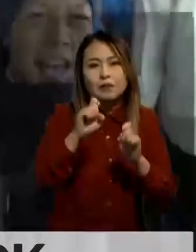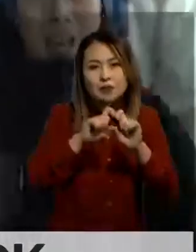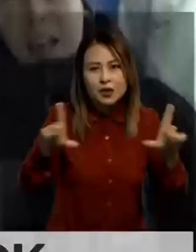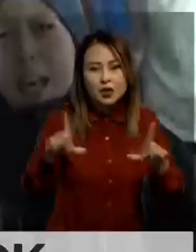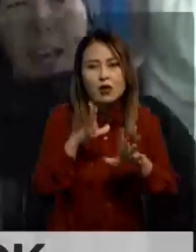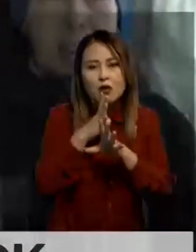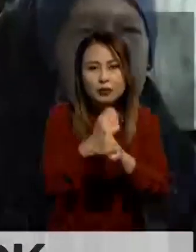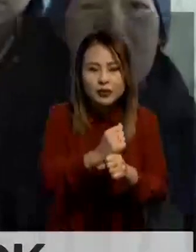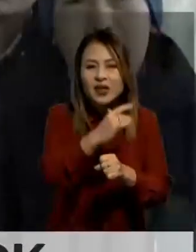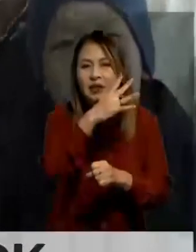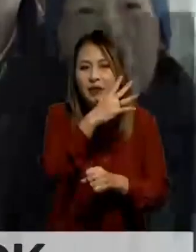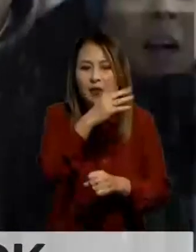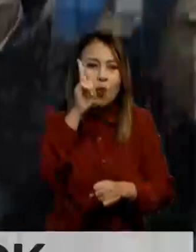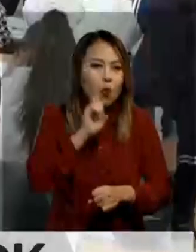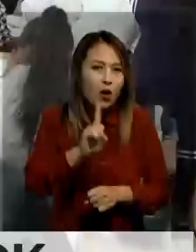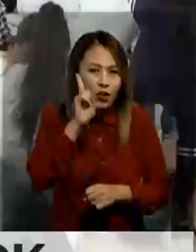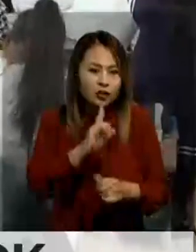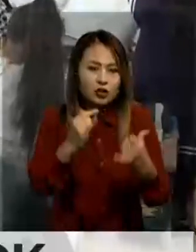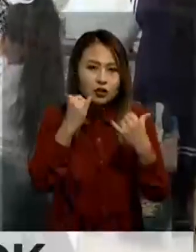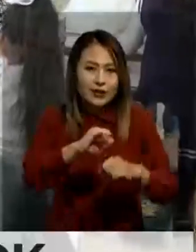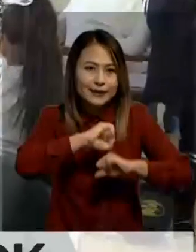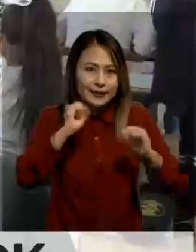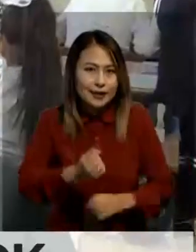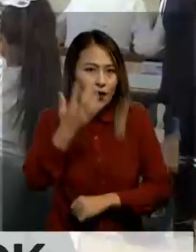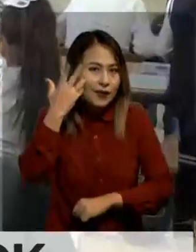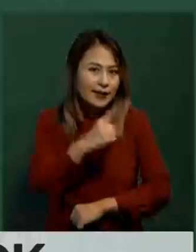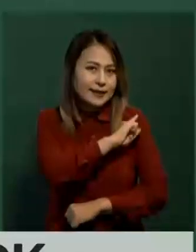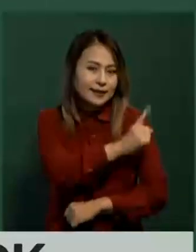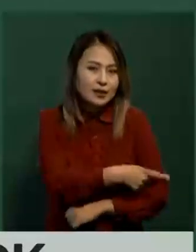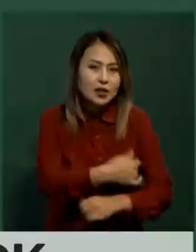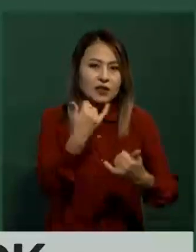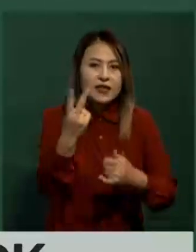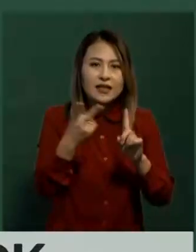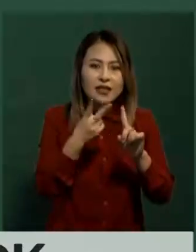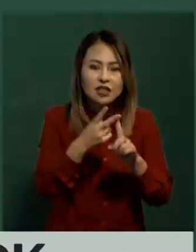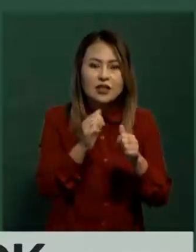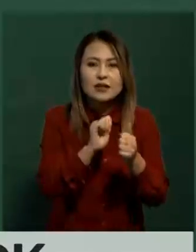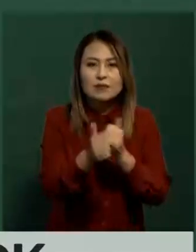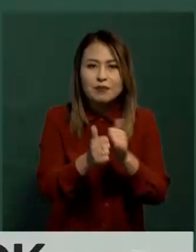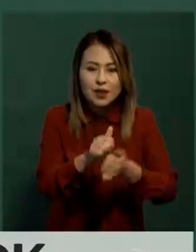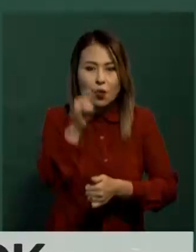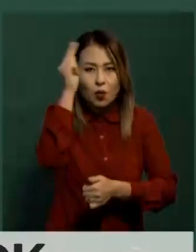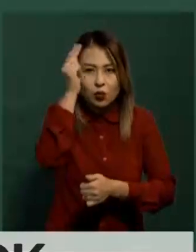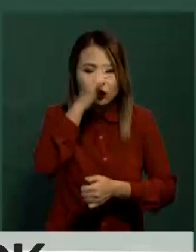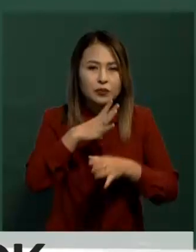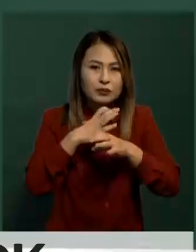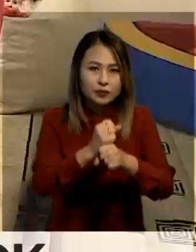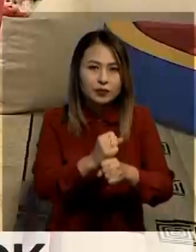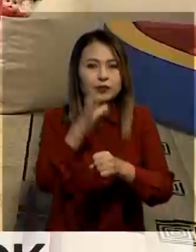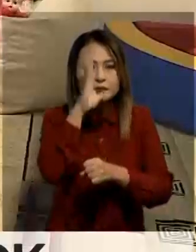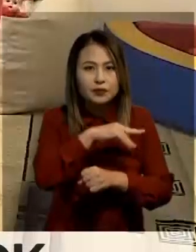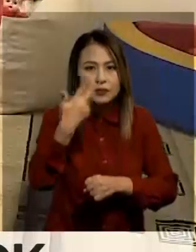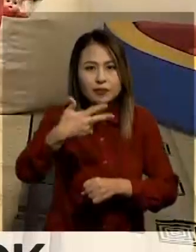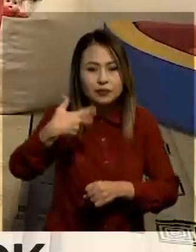сабақтар қысқартылды. Бұл уақыт шамал, бірақ қатты аяз болған жағдайда екінші ауысымдағы дәрістерде 30 минутқа қысқарады дейді білім бөлімінің